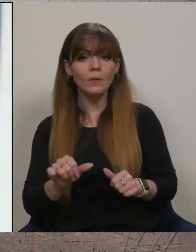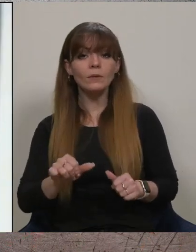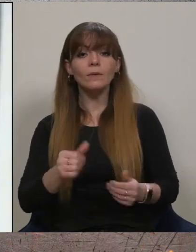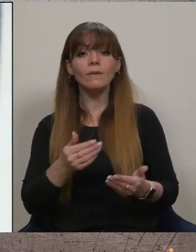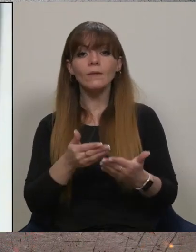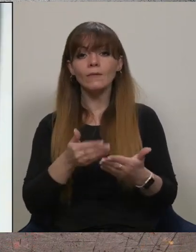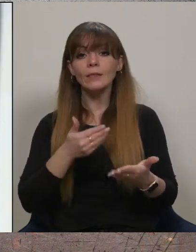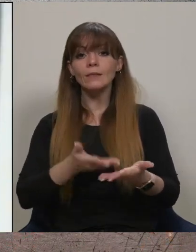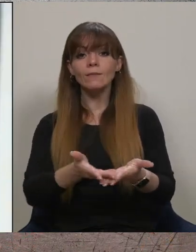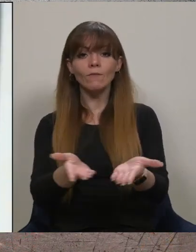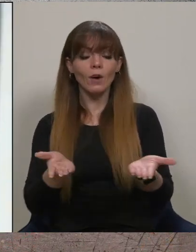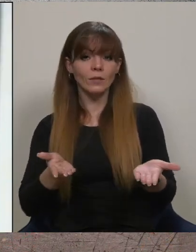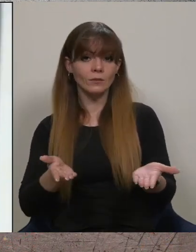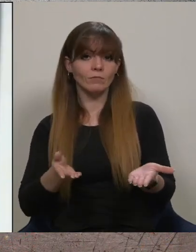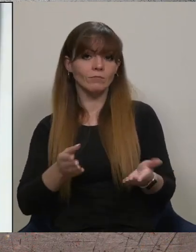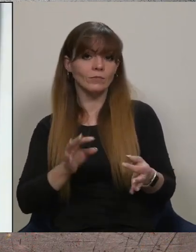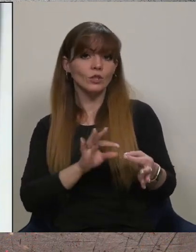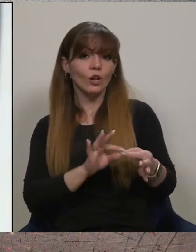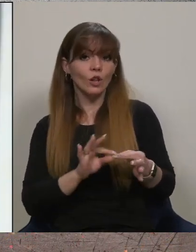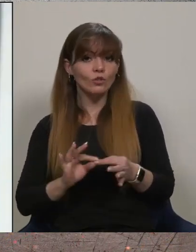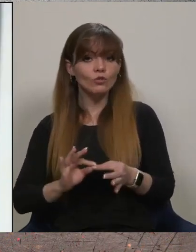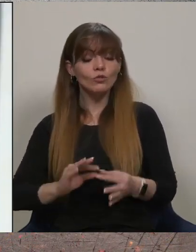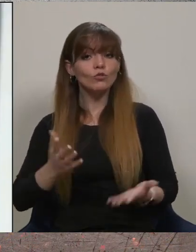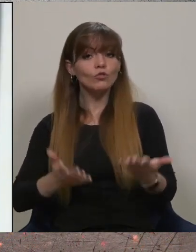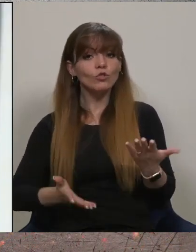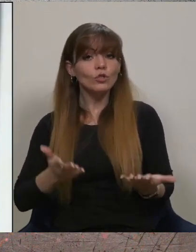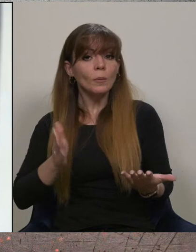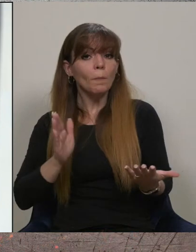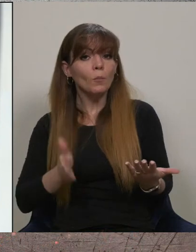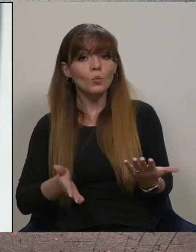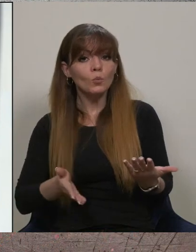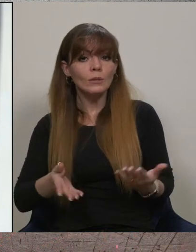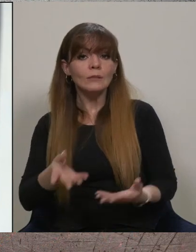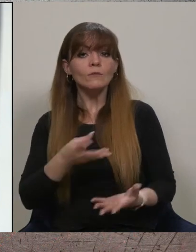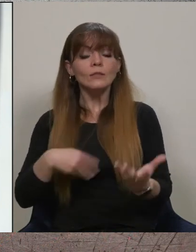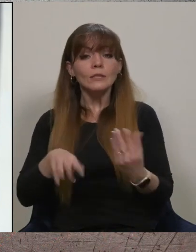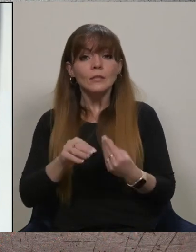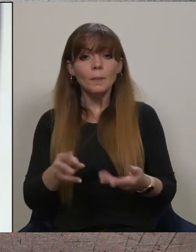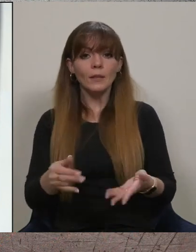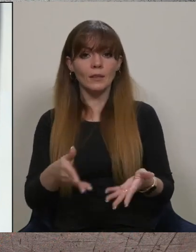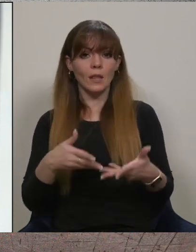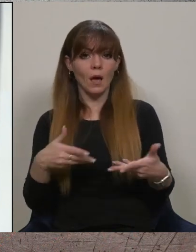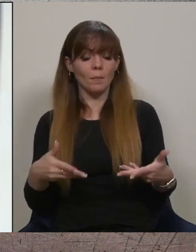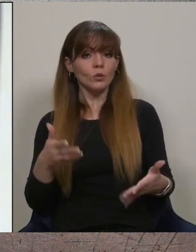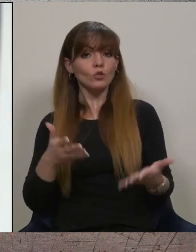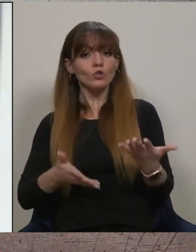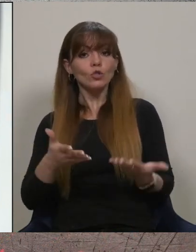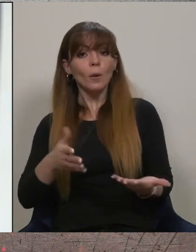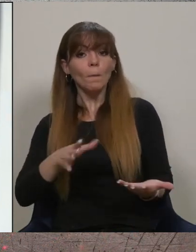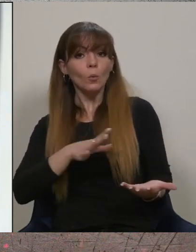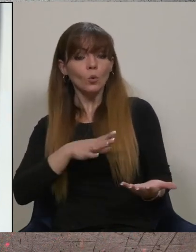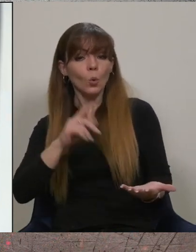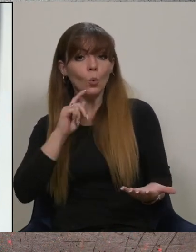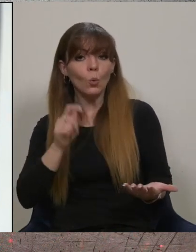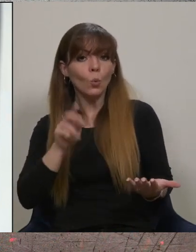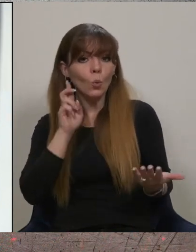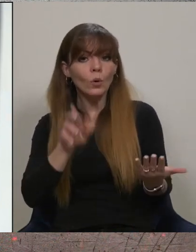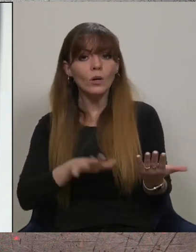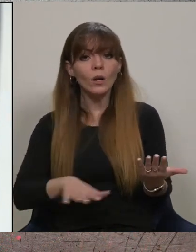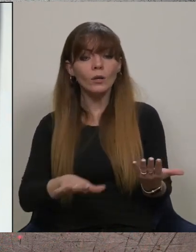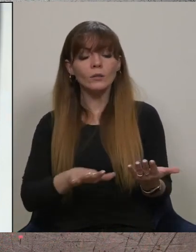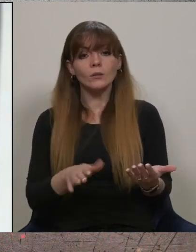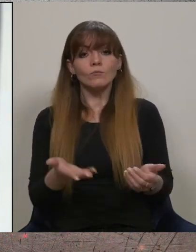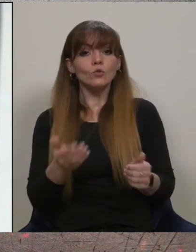вас залежить, чи бути всім нам, чи бути Україні.